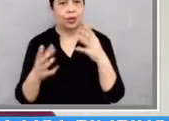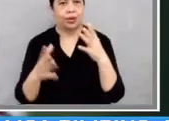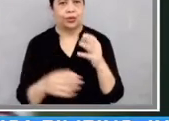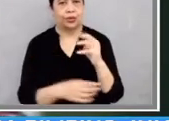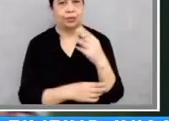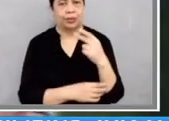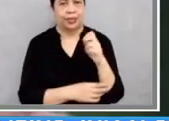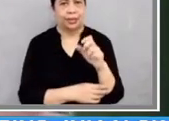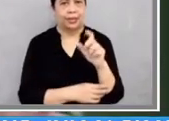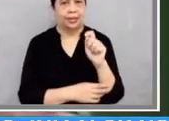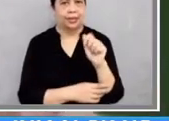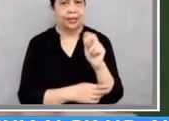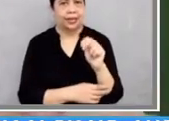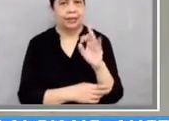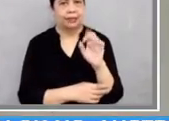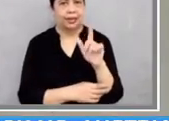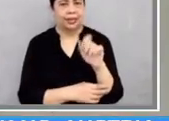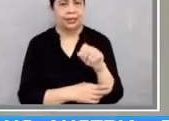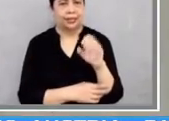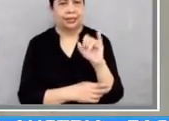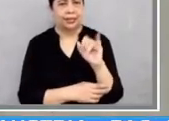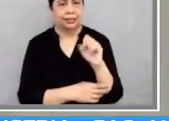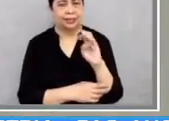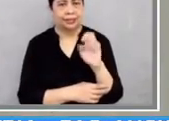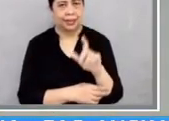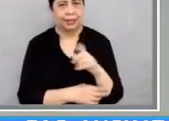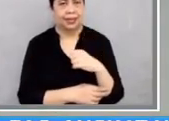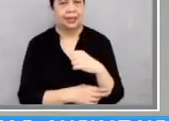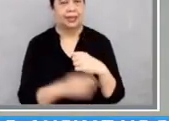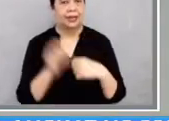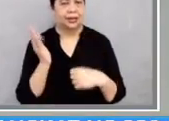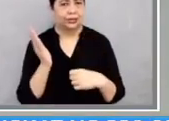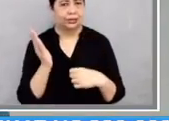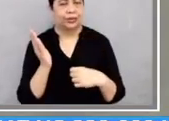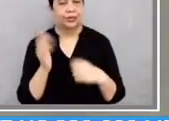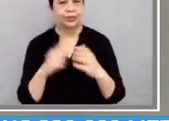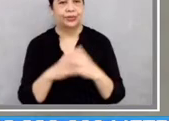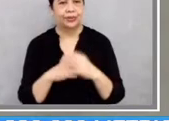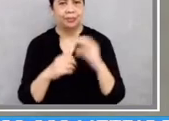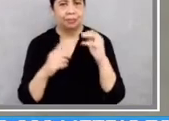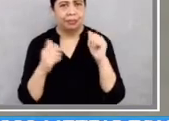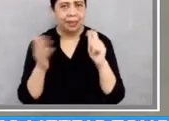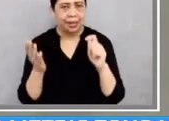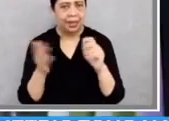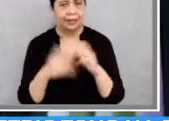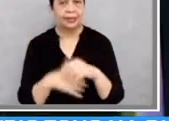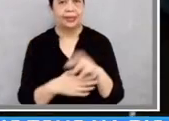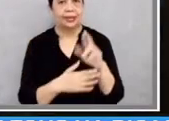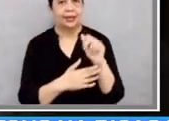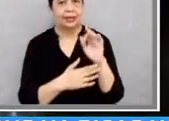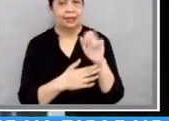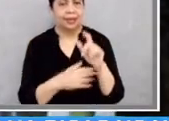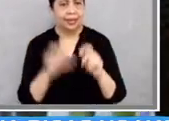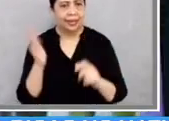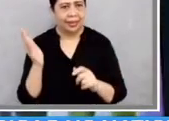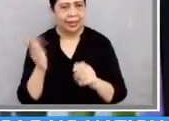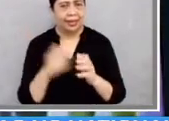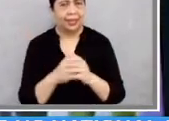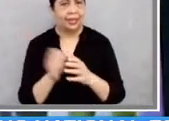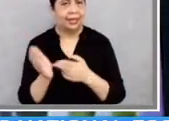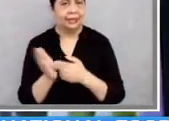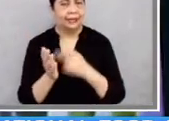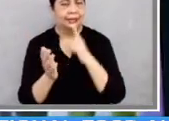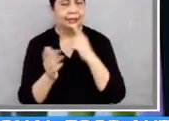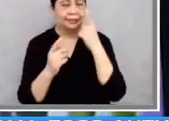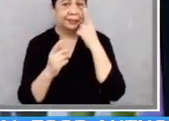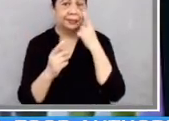Felix, Isabel Ortega, Radson Flores, Matt Lozano at Rafael Landicho. Honestly, nakakaiyak po.